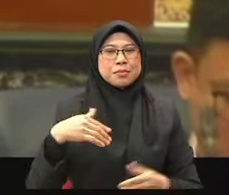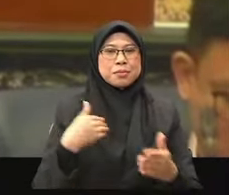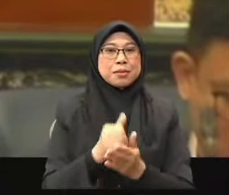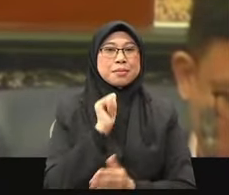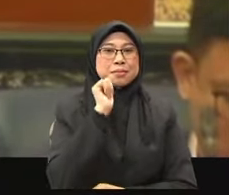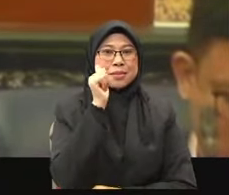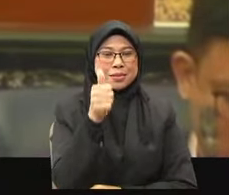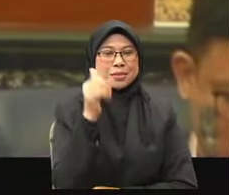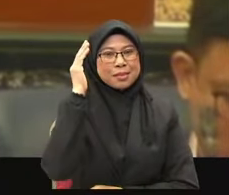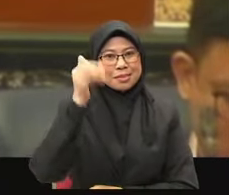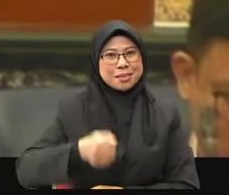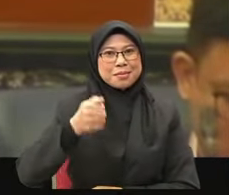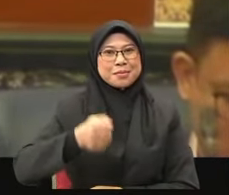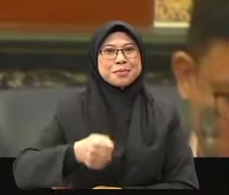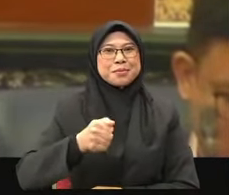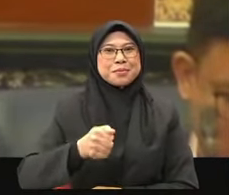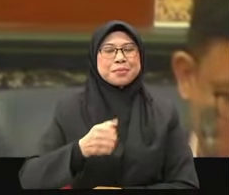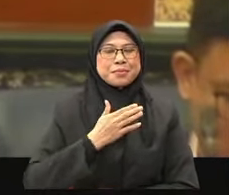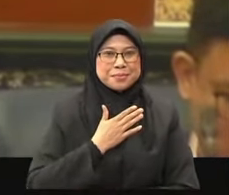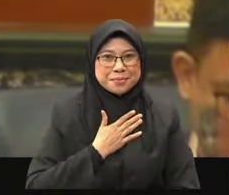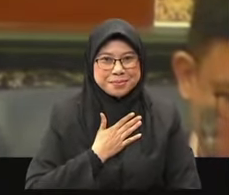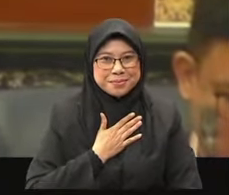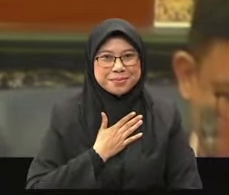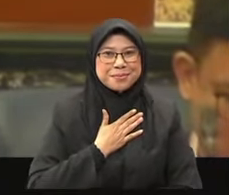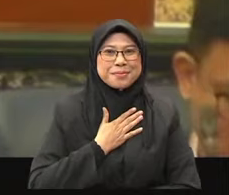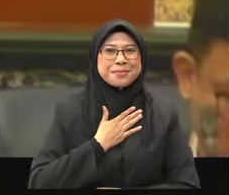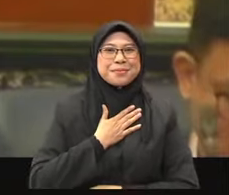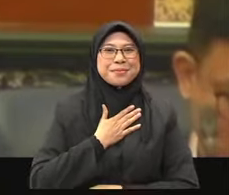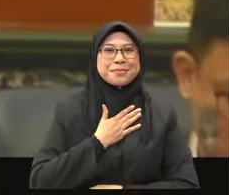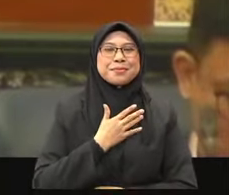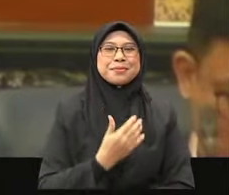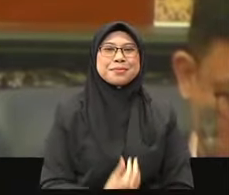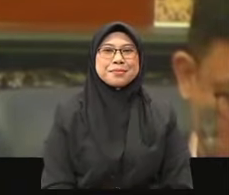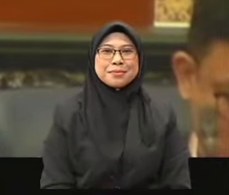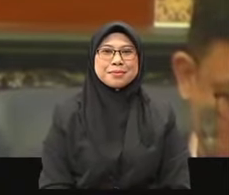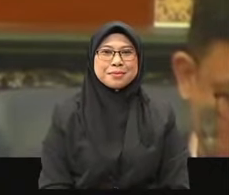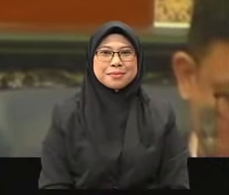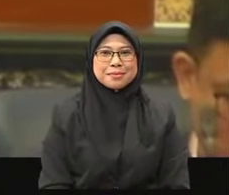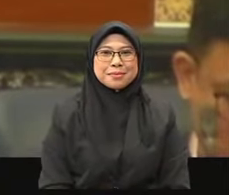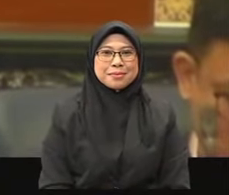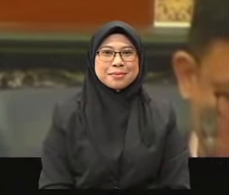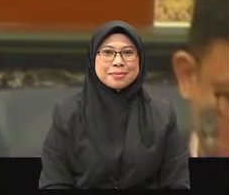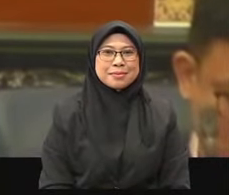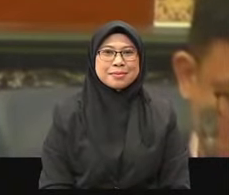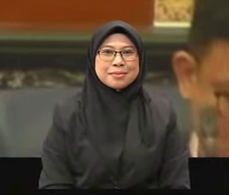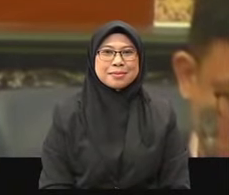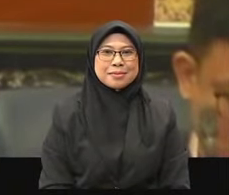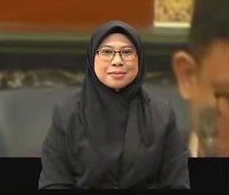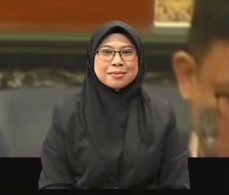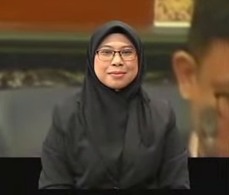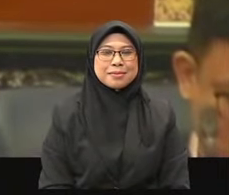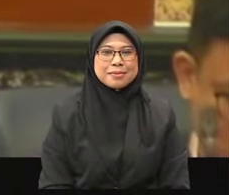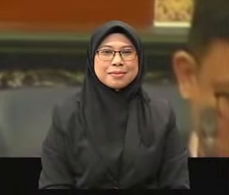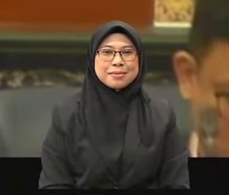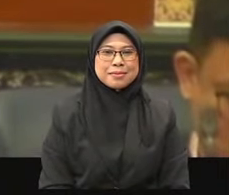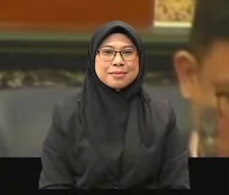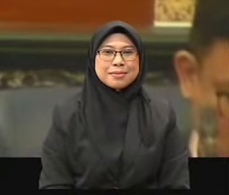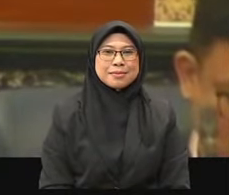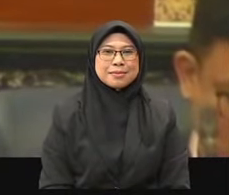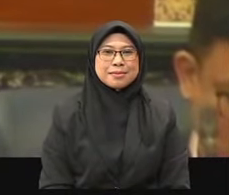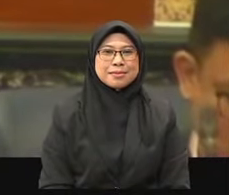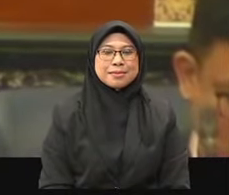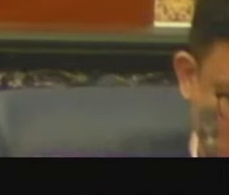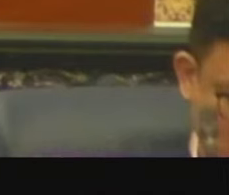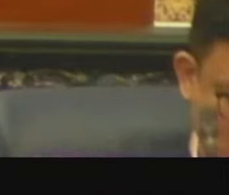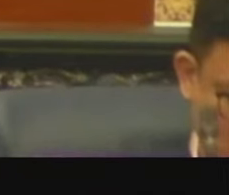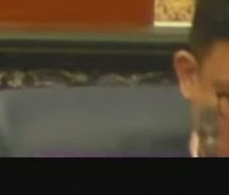untuk ketersampaian perkhidmatan kepada rakyat di kawasan pedalaman. Sebanyak RM26 juta diperuntukkan bagi mempergiatkan pelaksanaan inisiatif